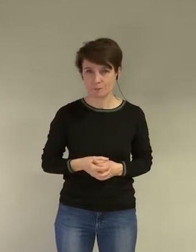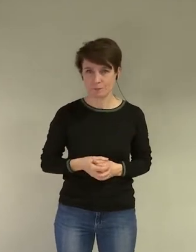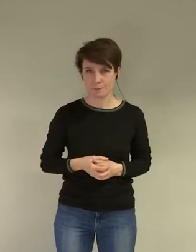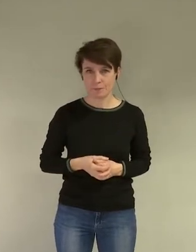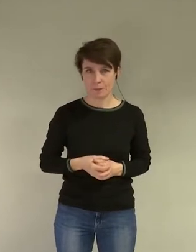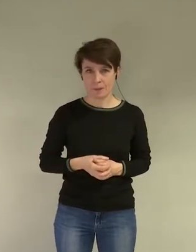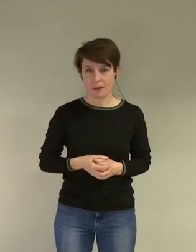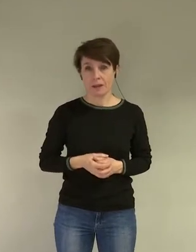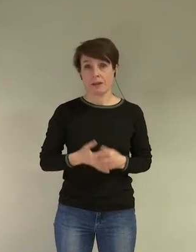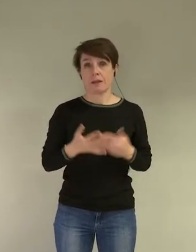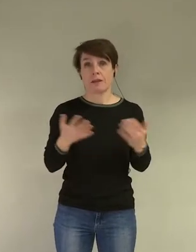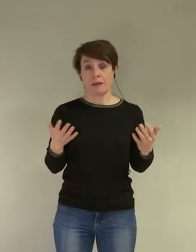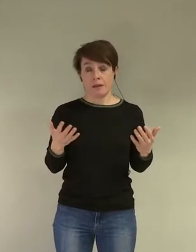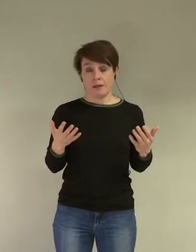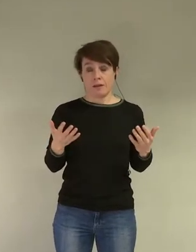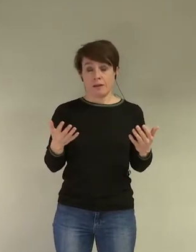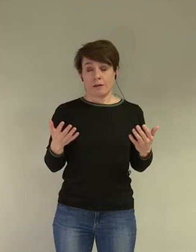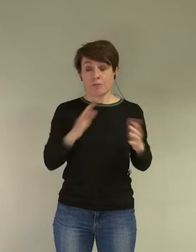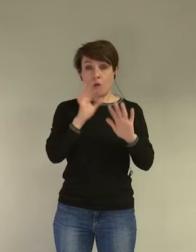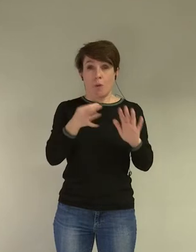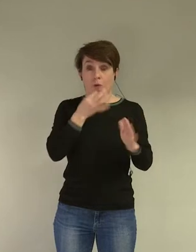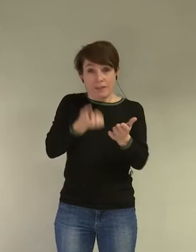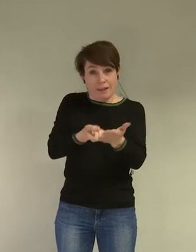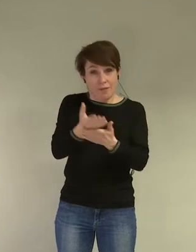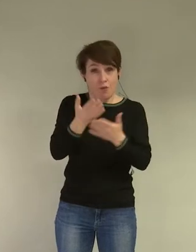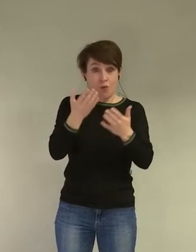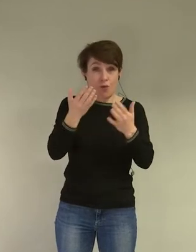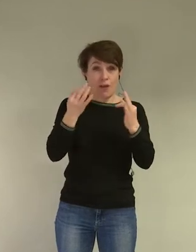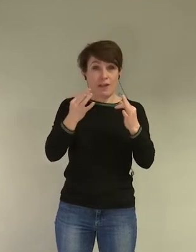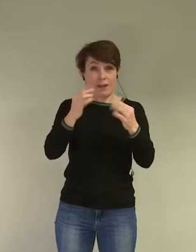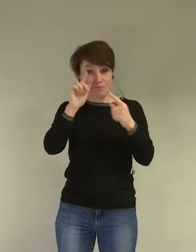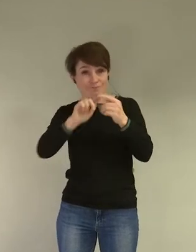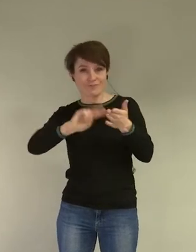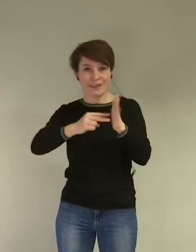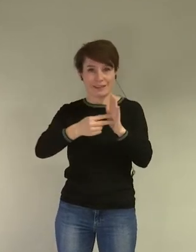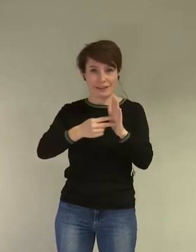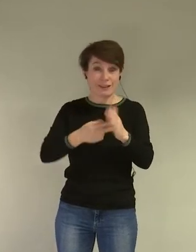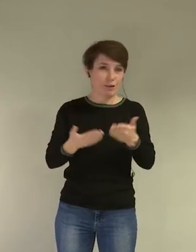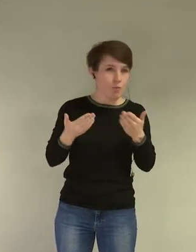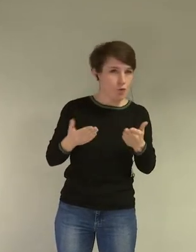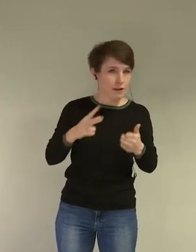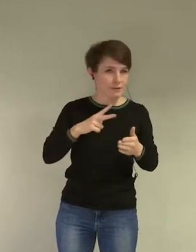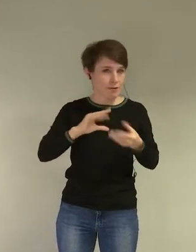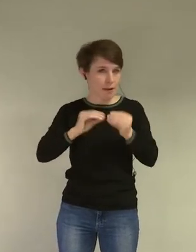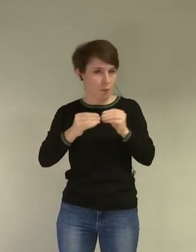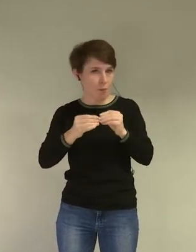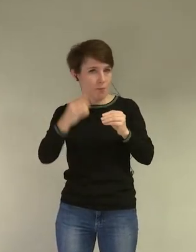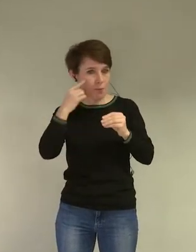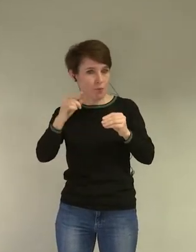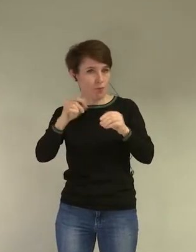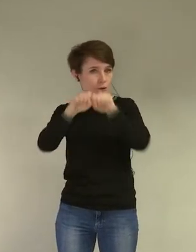l'occasion de vous dire donc sur le plan technique nous démarrons ce conseil pour l'instant il ya un petit problème de retransmission